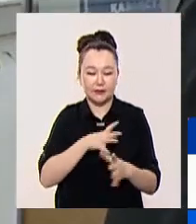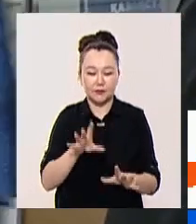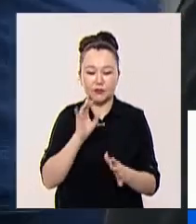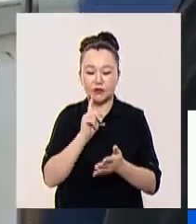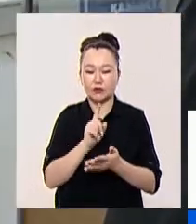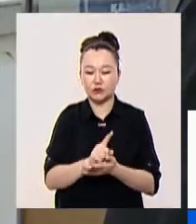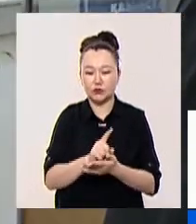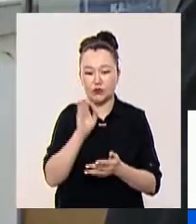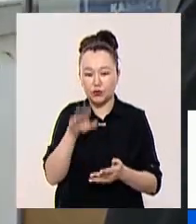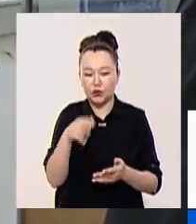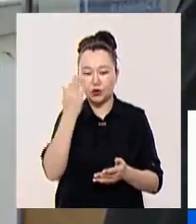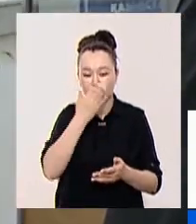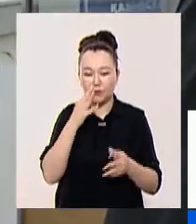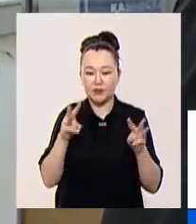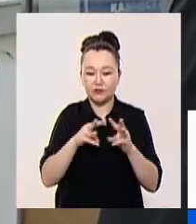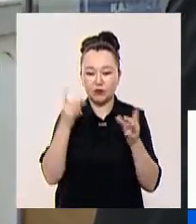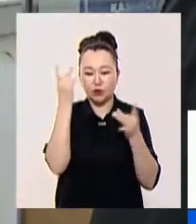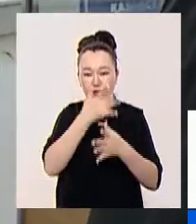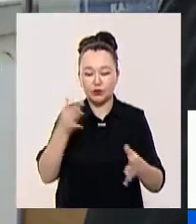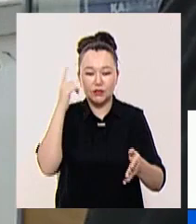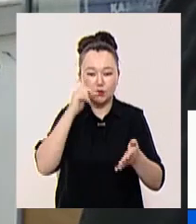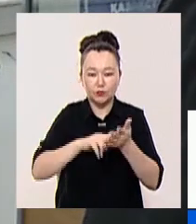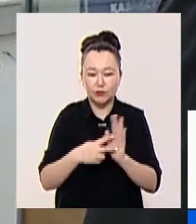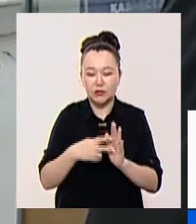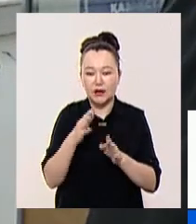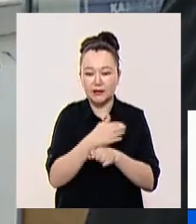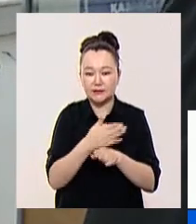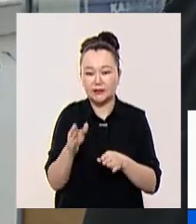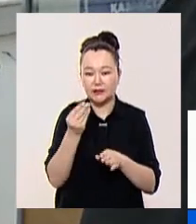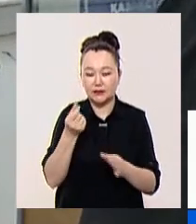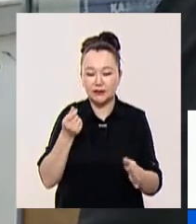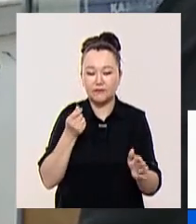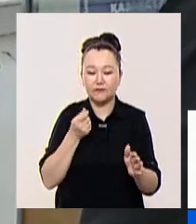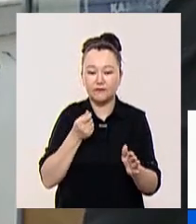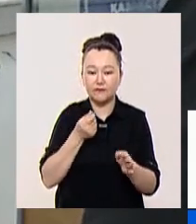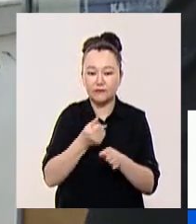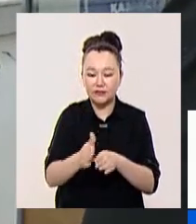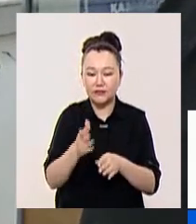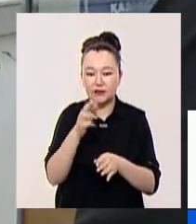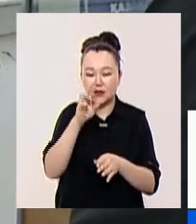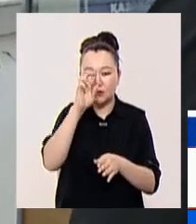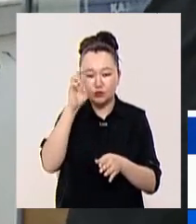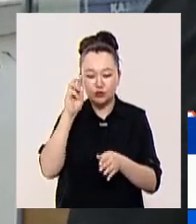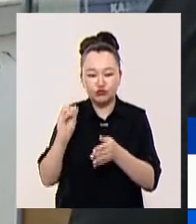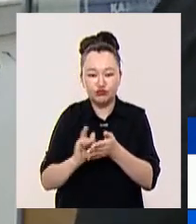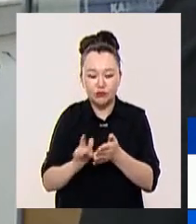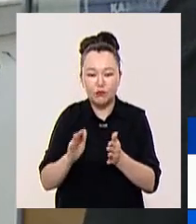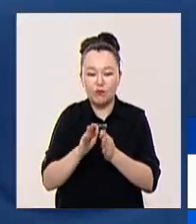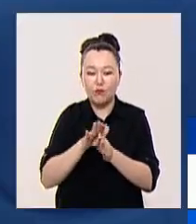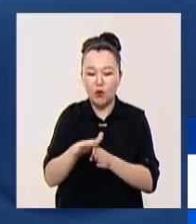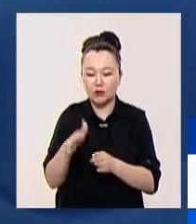в фонде кино и Министерство культуры задумывалось о том, чтобы отдельные деньги выделялись для бюджетного полнометражного